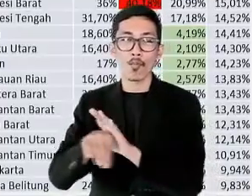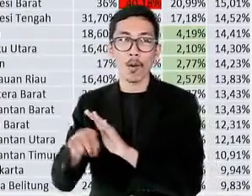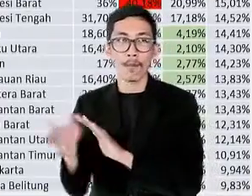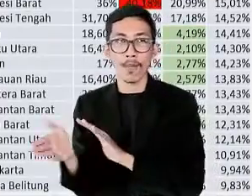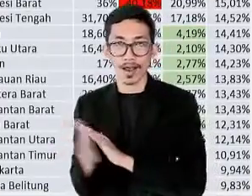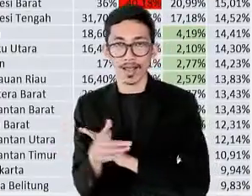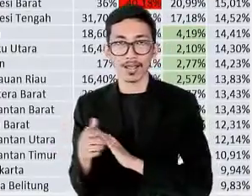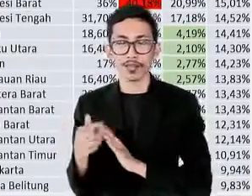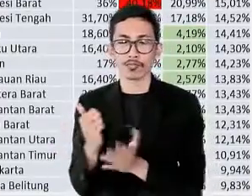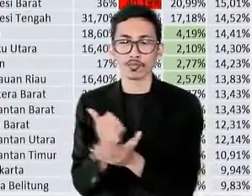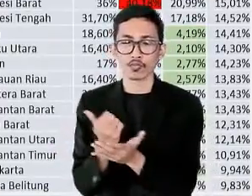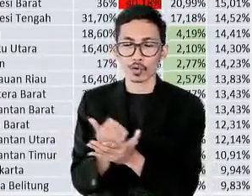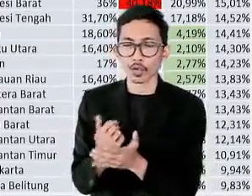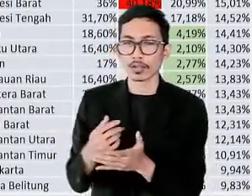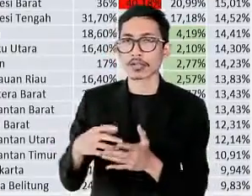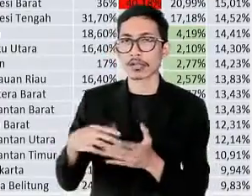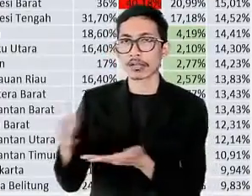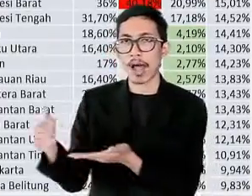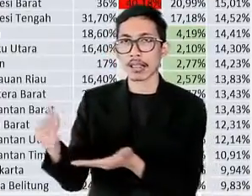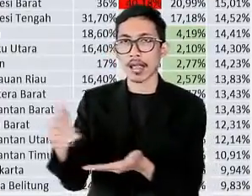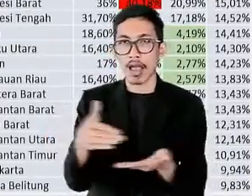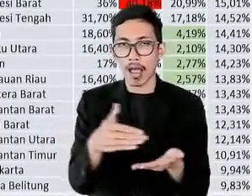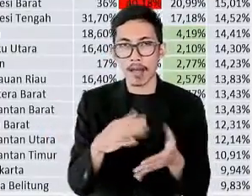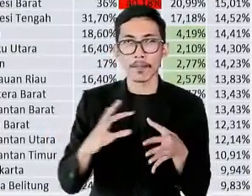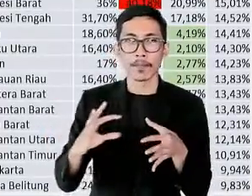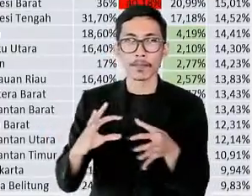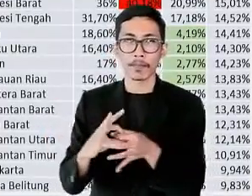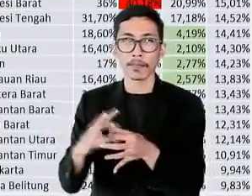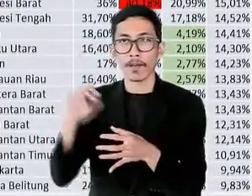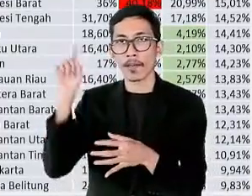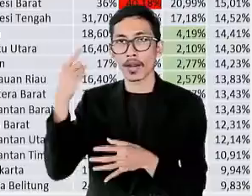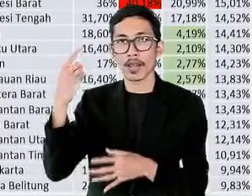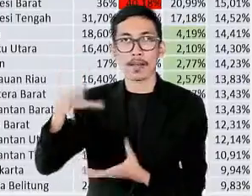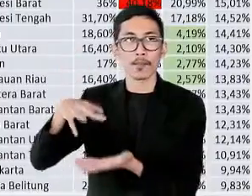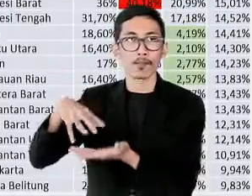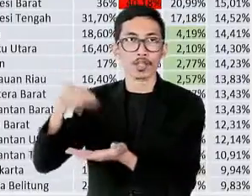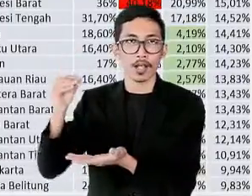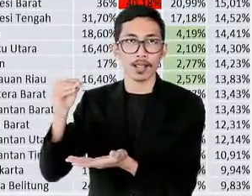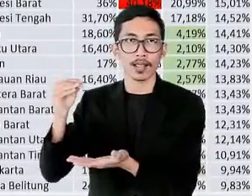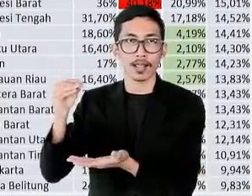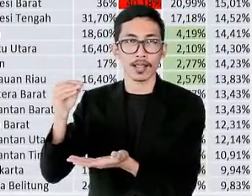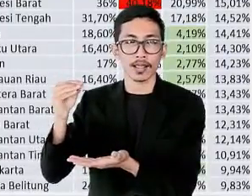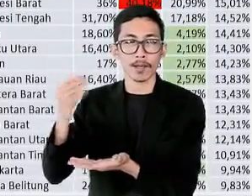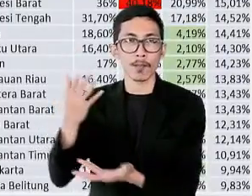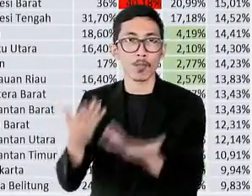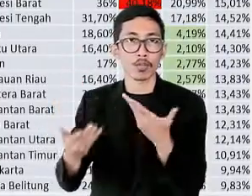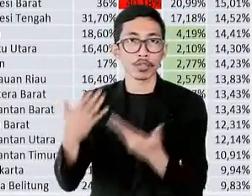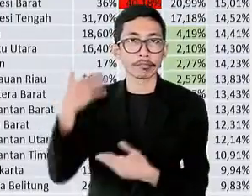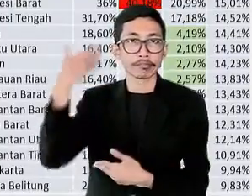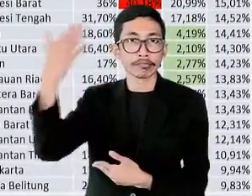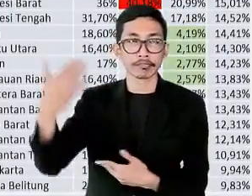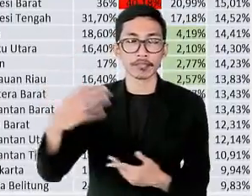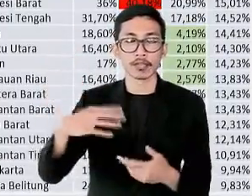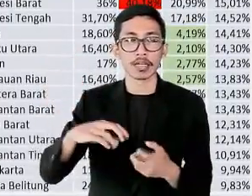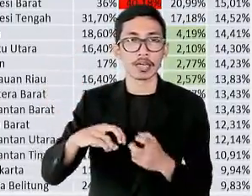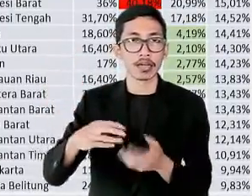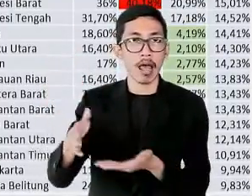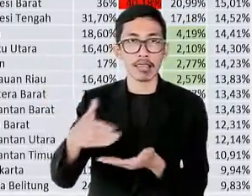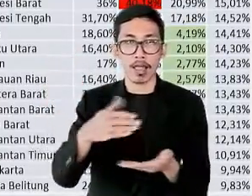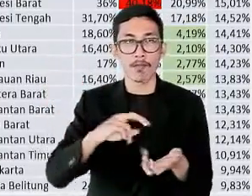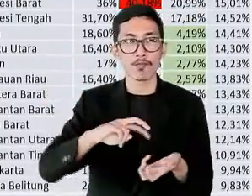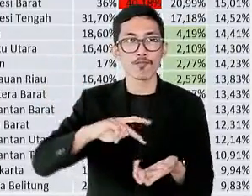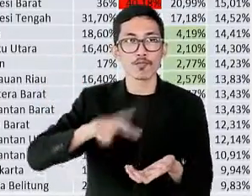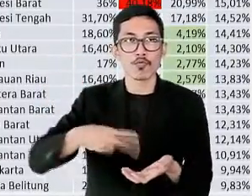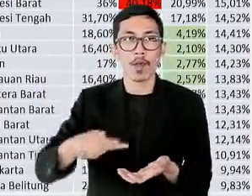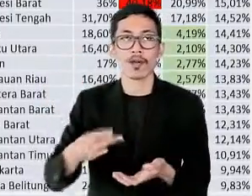mengupayakan sinkronisasi data dengan pemerintah pusat sehingga tidak menutup kemungkinan akan terjadi perubahan data dalam beberapa waktu